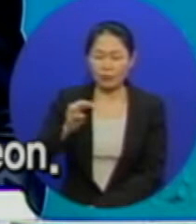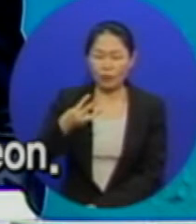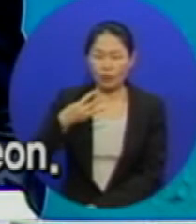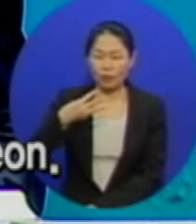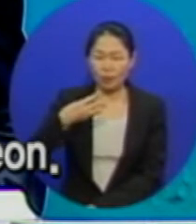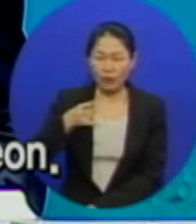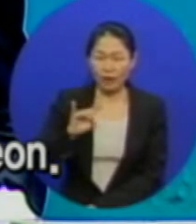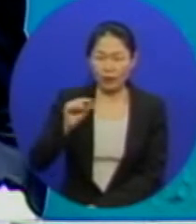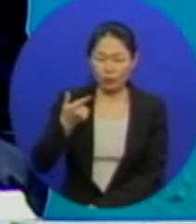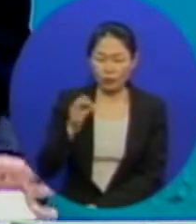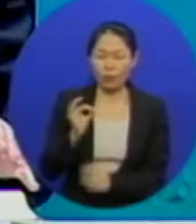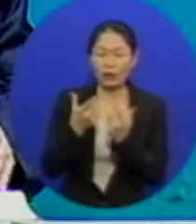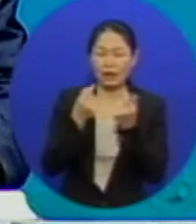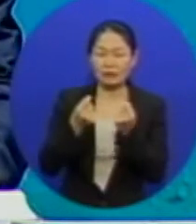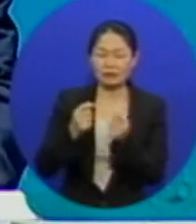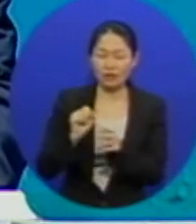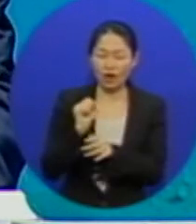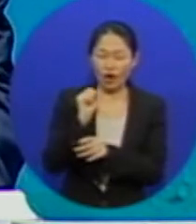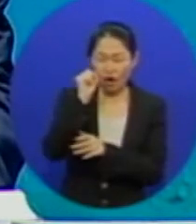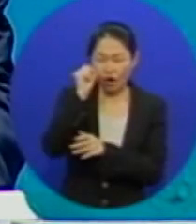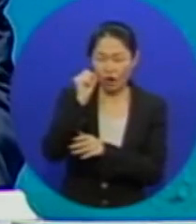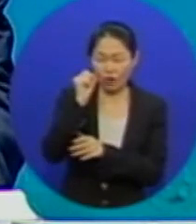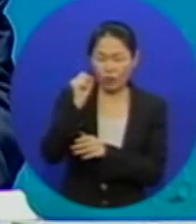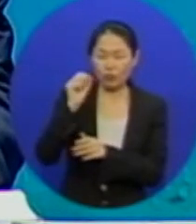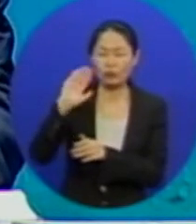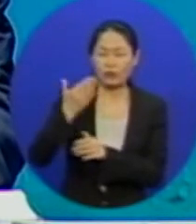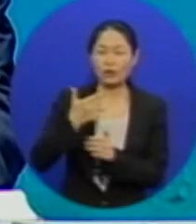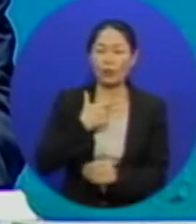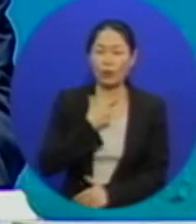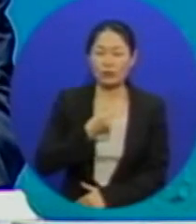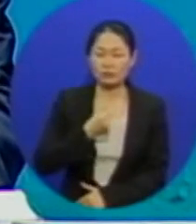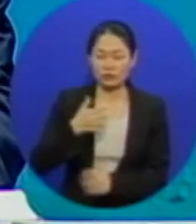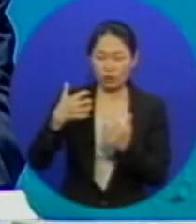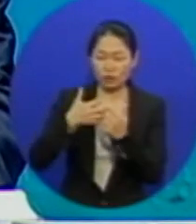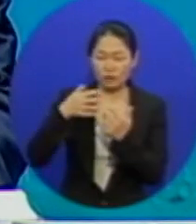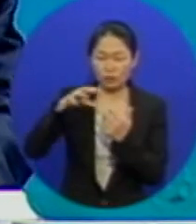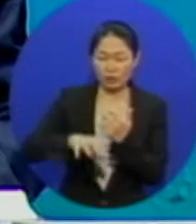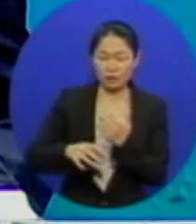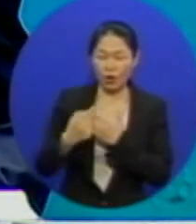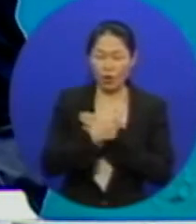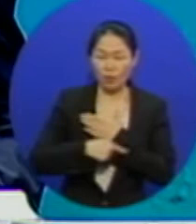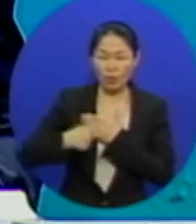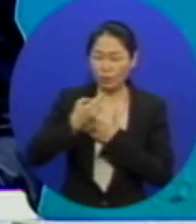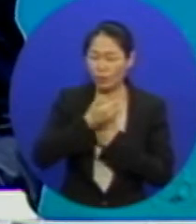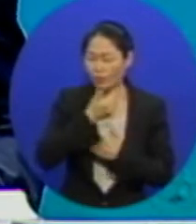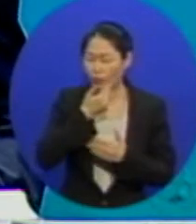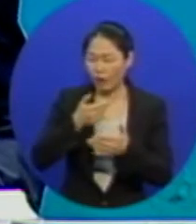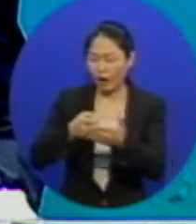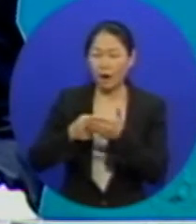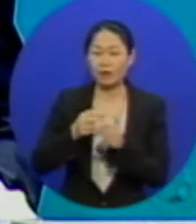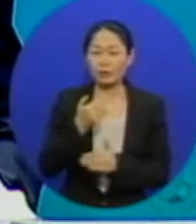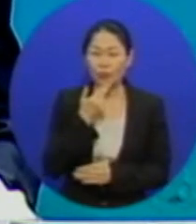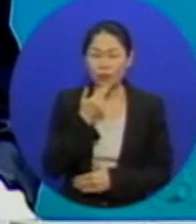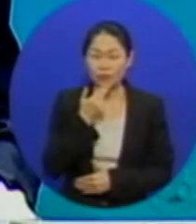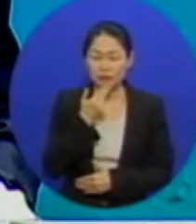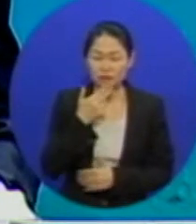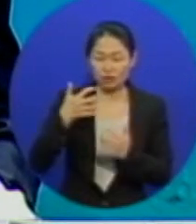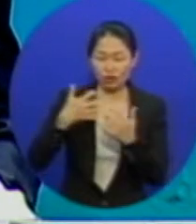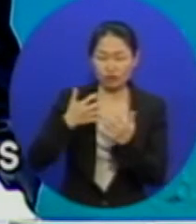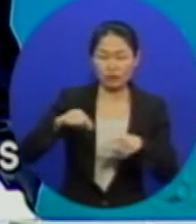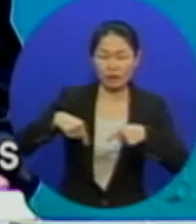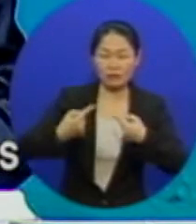사람입니다 전쟁터에서 몸을 아끼지 않고 아 그렇게 전투에 임했다 가